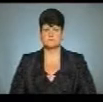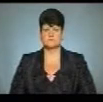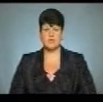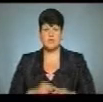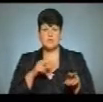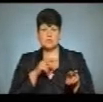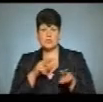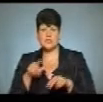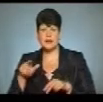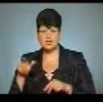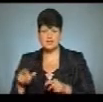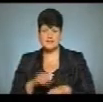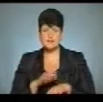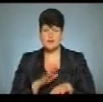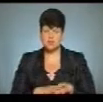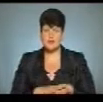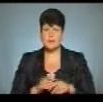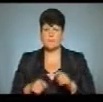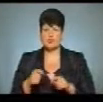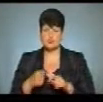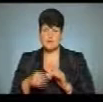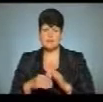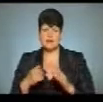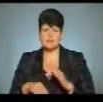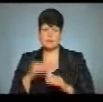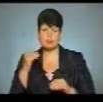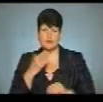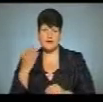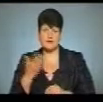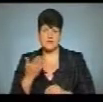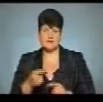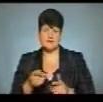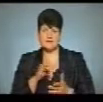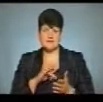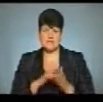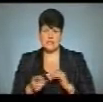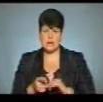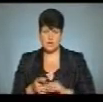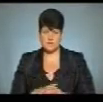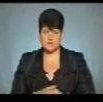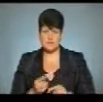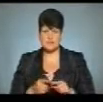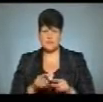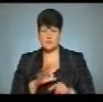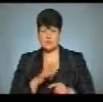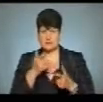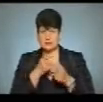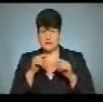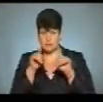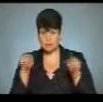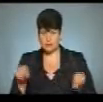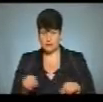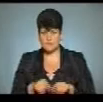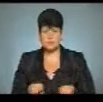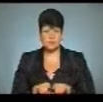Спостерігачі опори зафіксували порушення передвиборчої агітації в центрі Тернополя. Це був інформаційний бюлетень, на яких також не